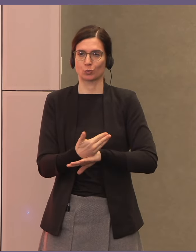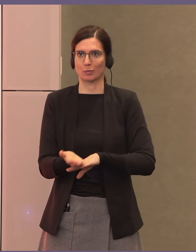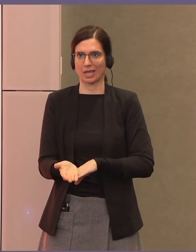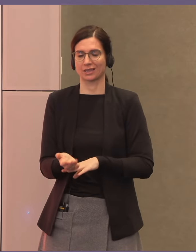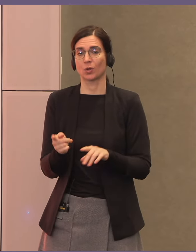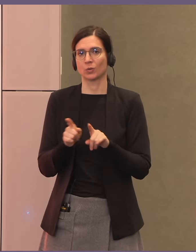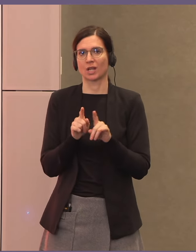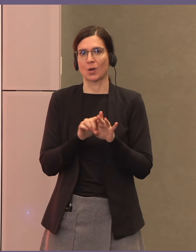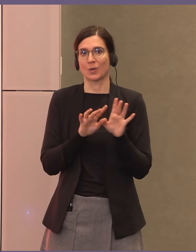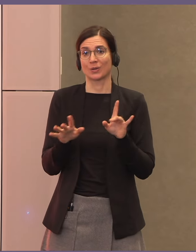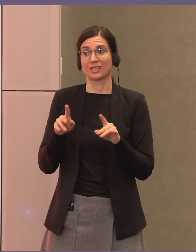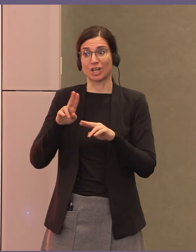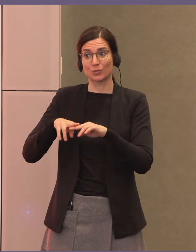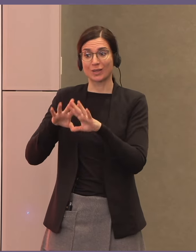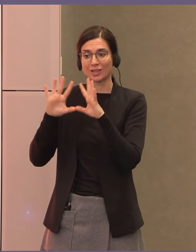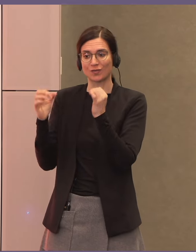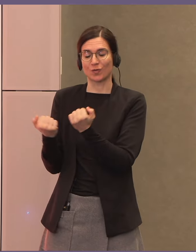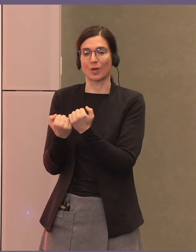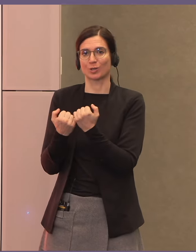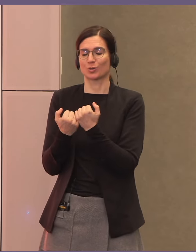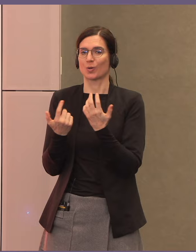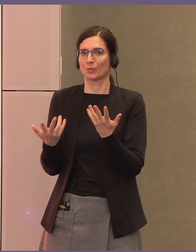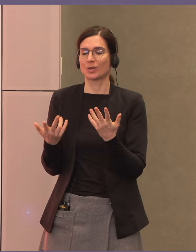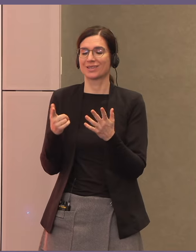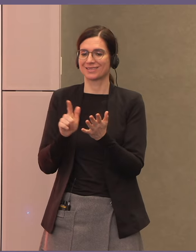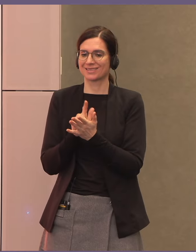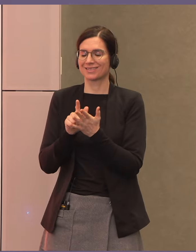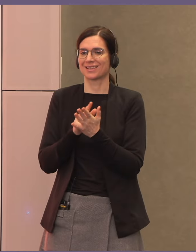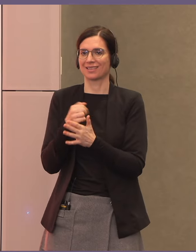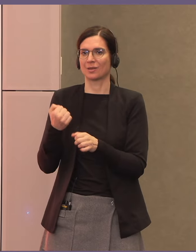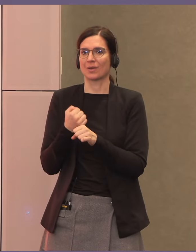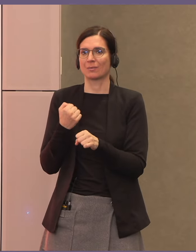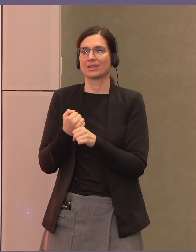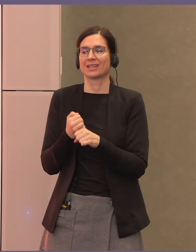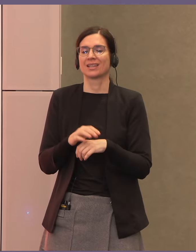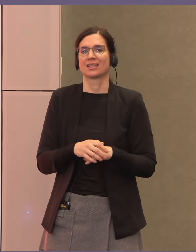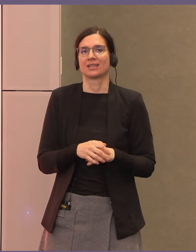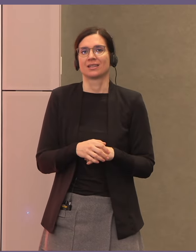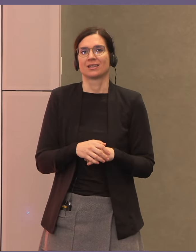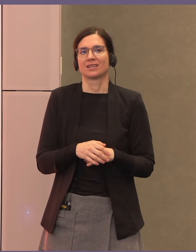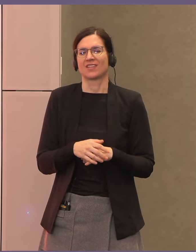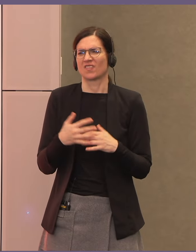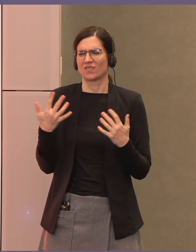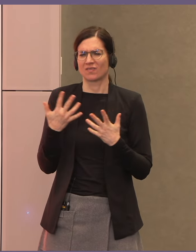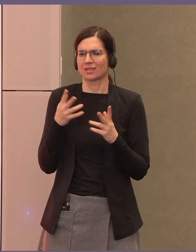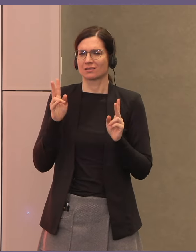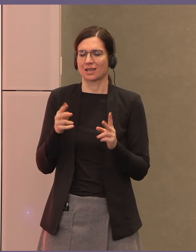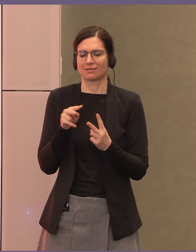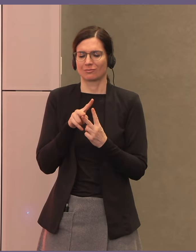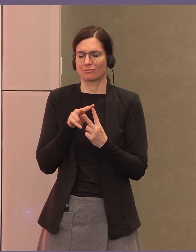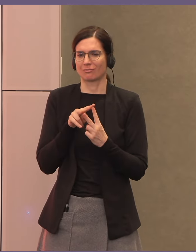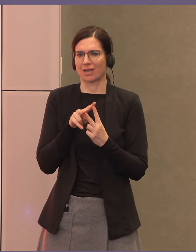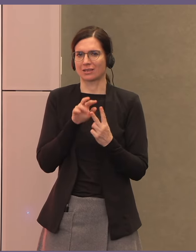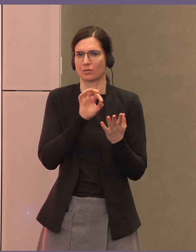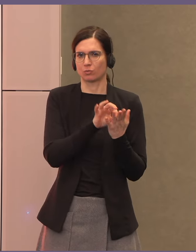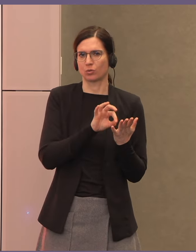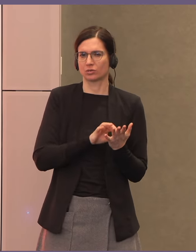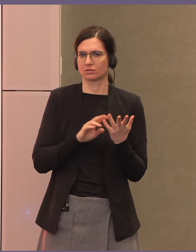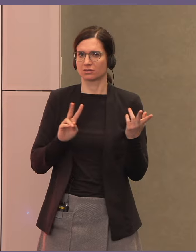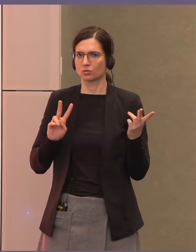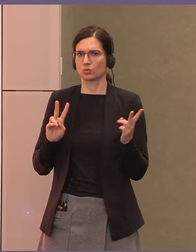und auch dass wir in den Workshops ja vor allem auch wirklich dann die Zeit zum Arbeiten haben wollen wie könntest du zu diesen beiden Themen